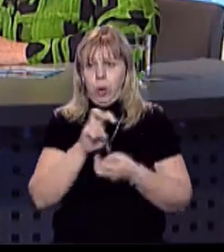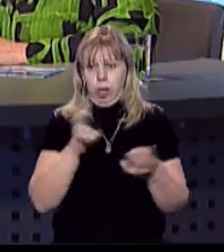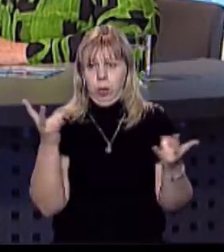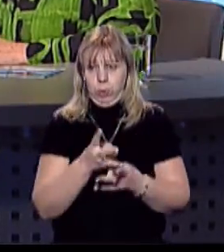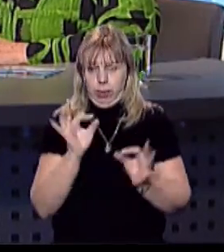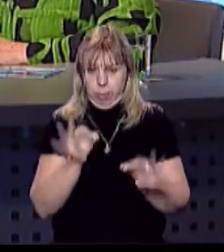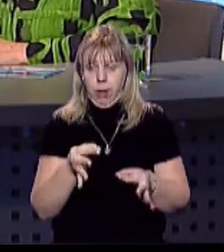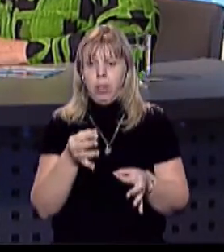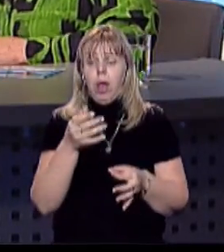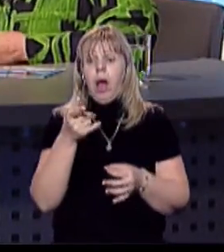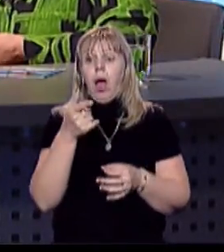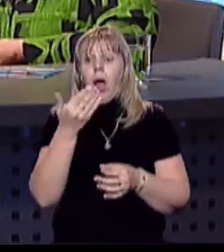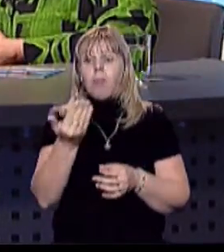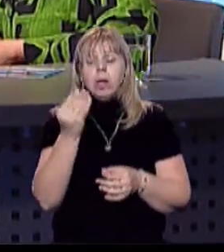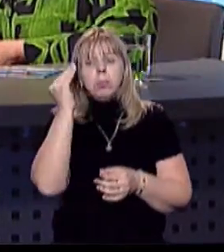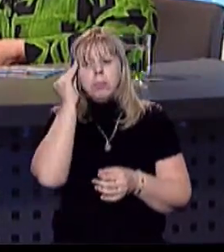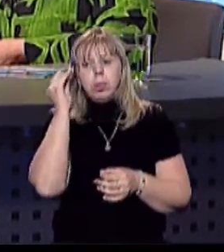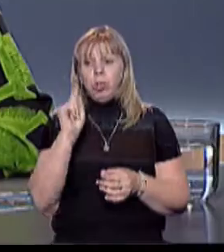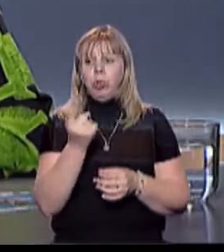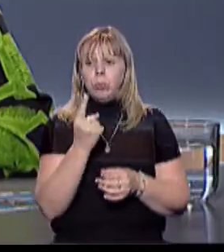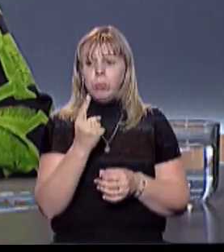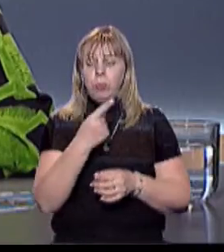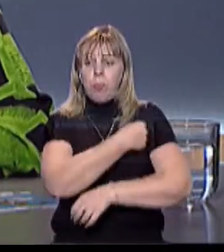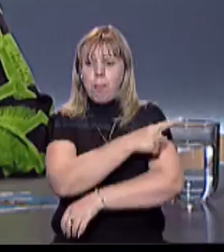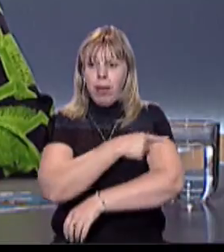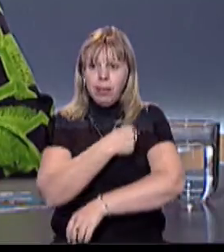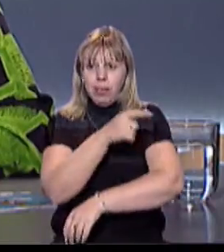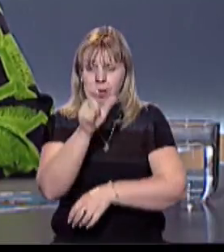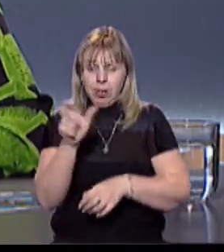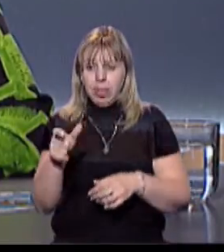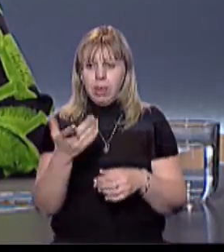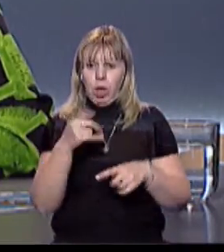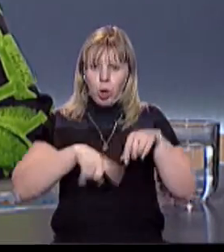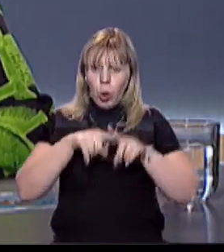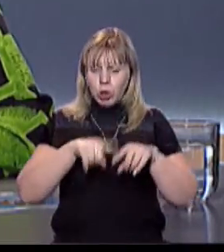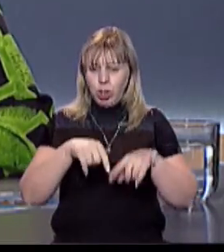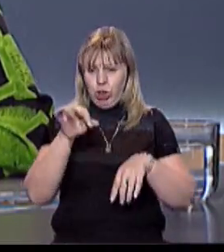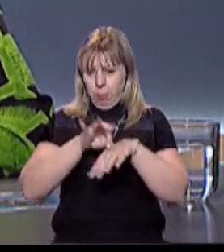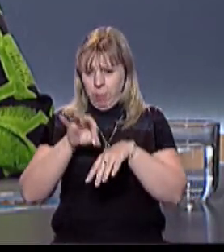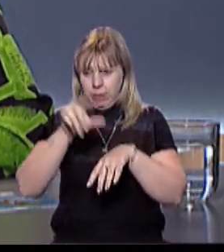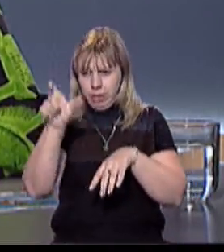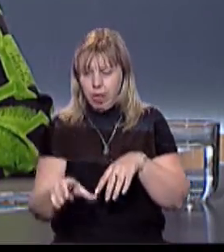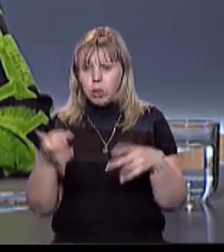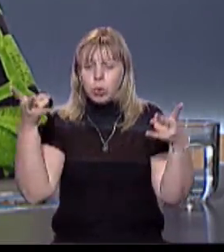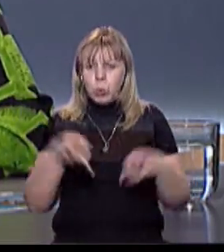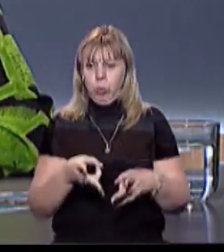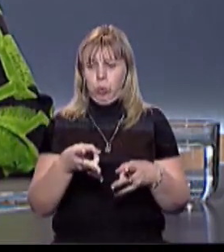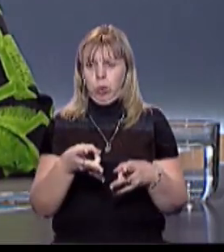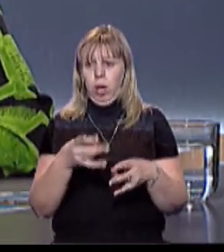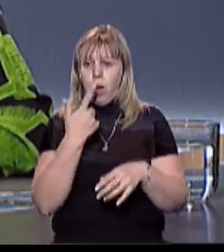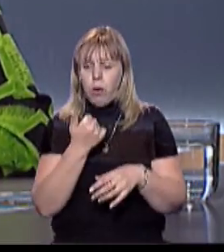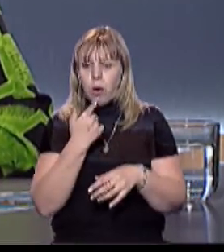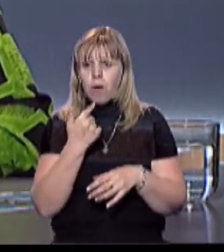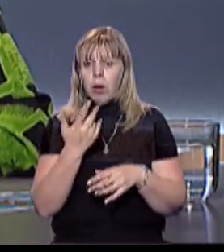потрібно, так? Пані Марія, на вашу думку, чому медики та й, в принципі, родичі пацієнтів, які потребують так